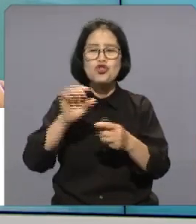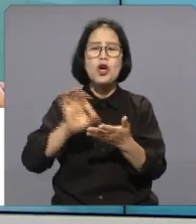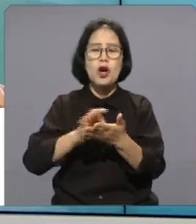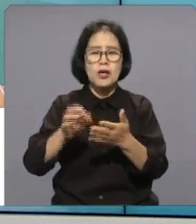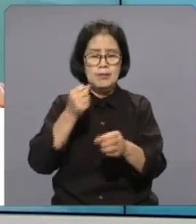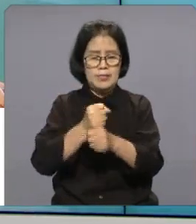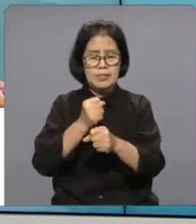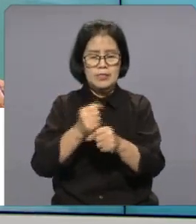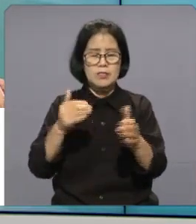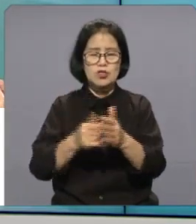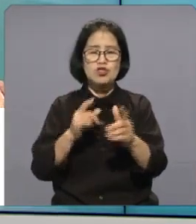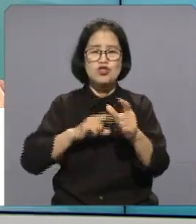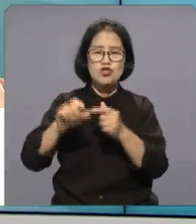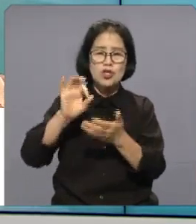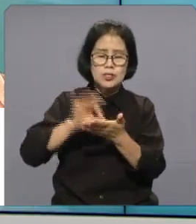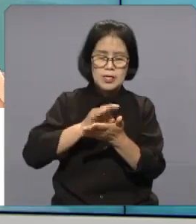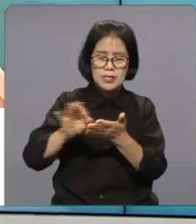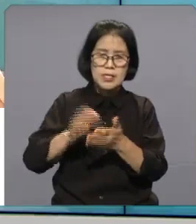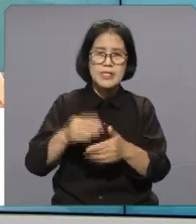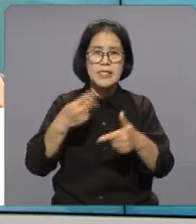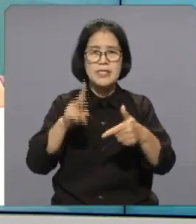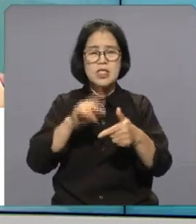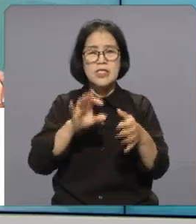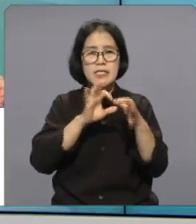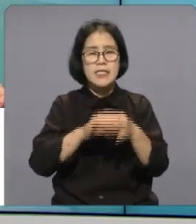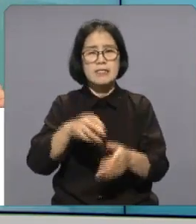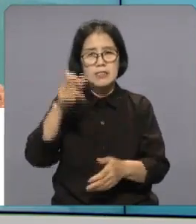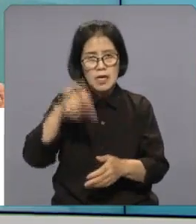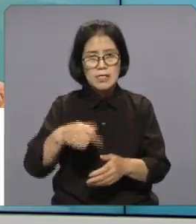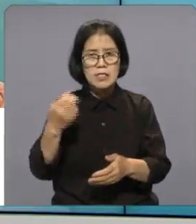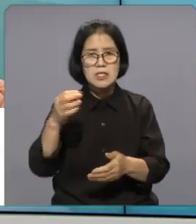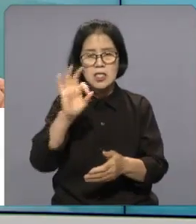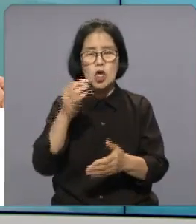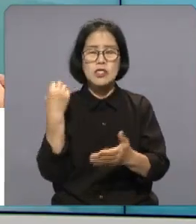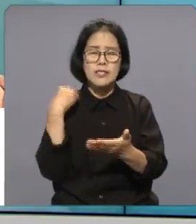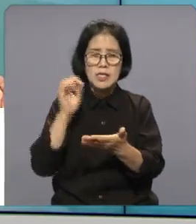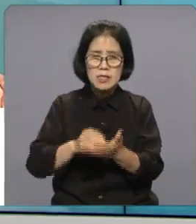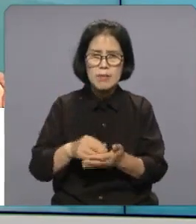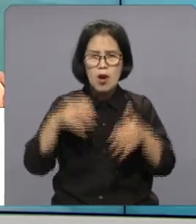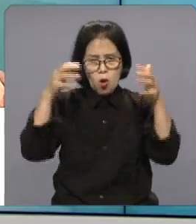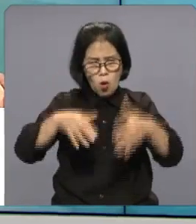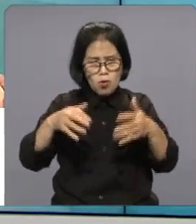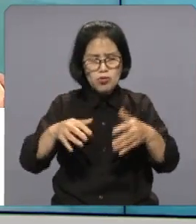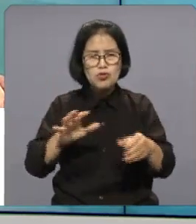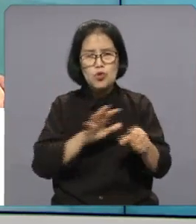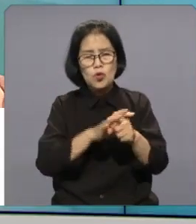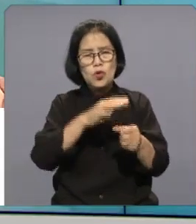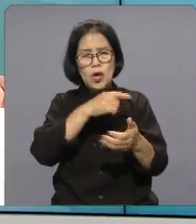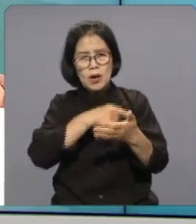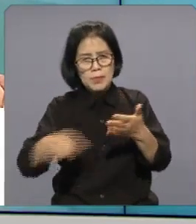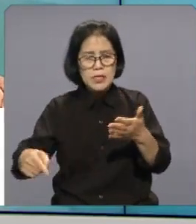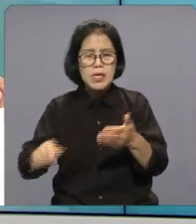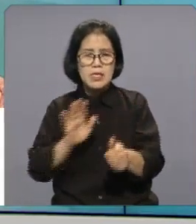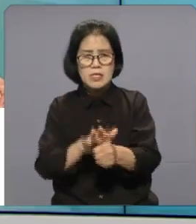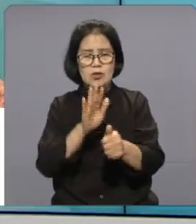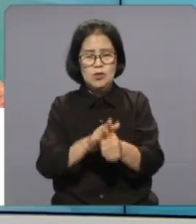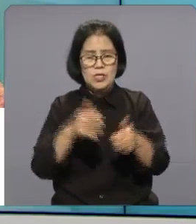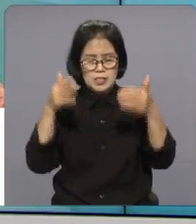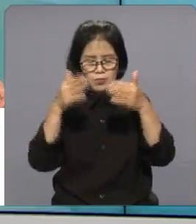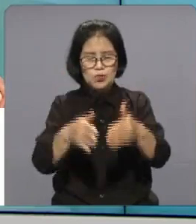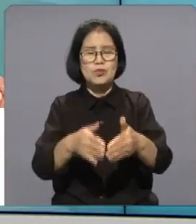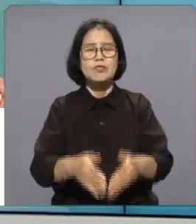편성했습니다. 추경 예산은 인천 이음카드 캐시백, 집중호우와 코로나19 피해 지원 등에 집중